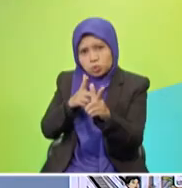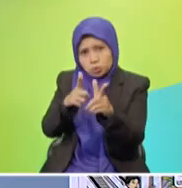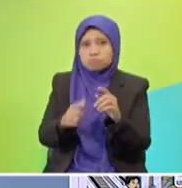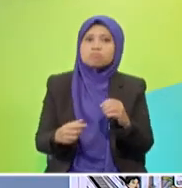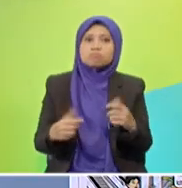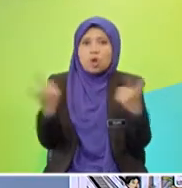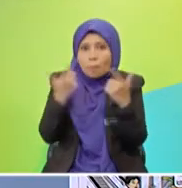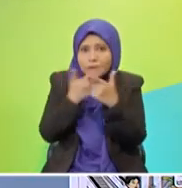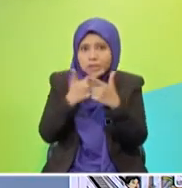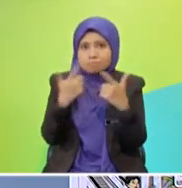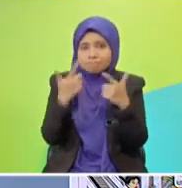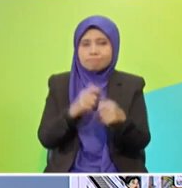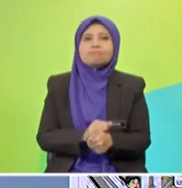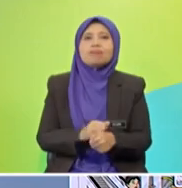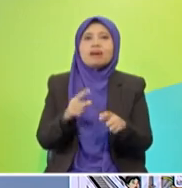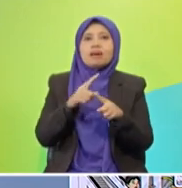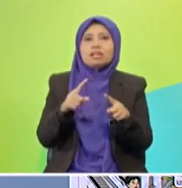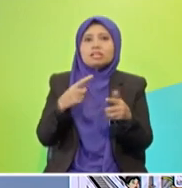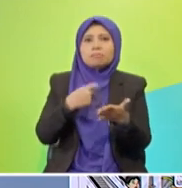terjatuh kadang